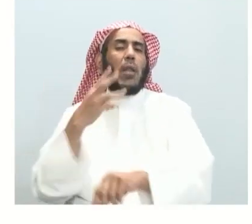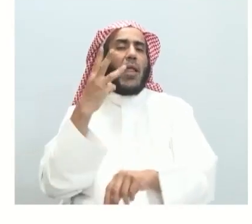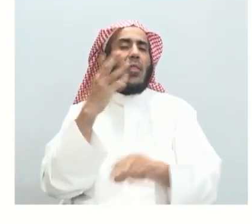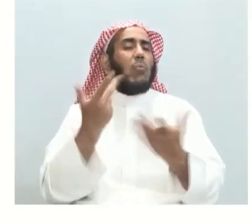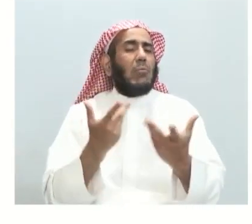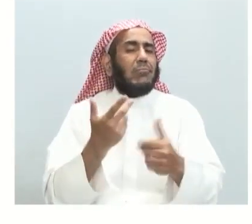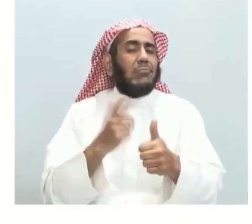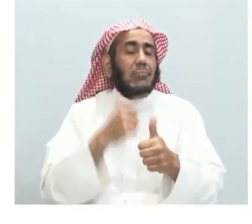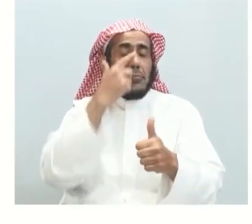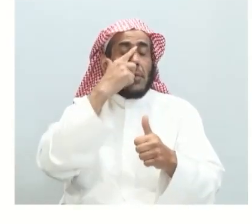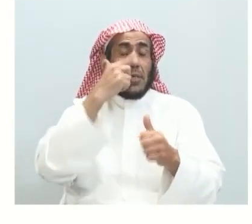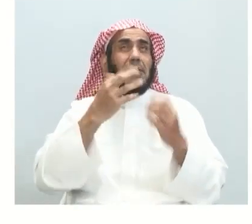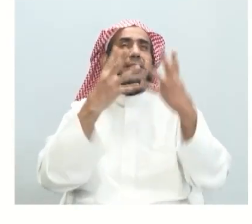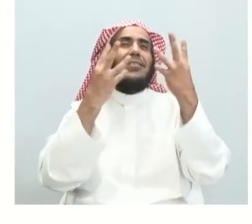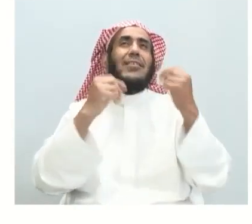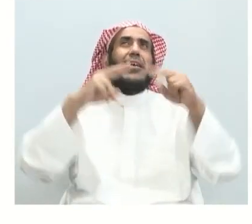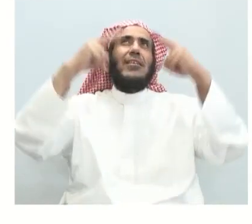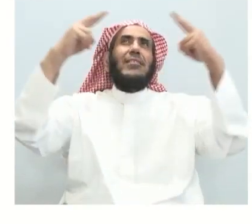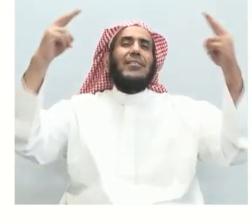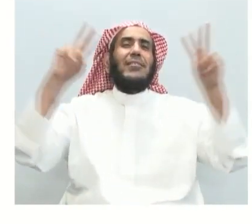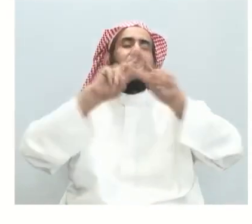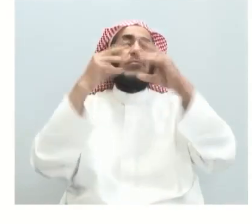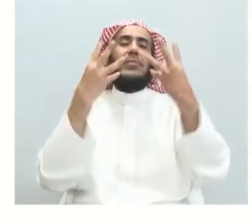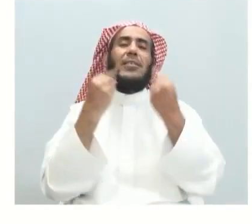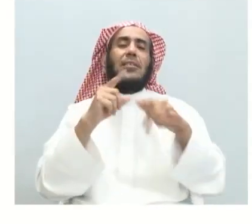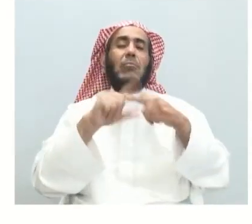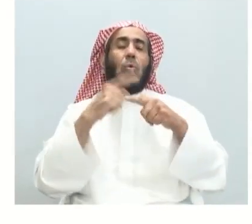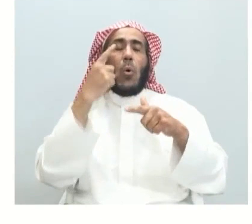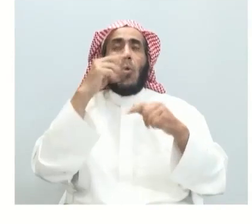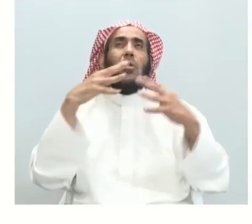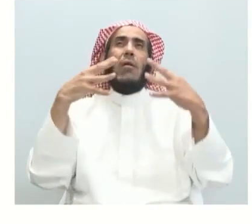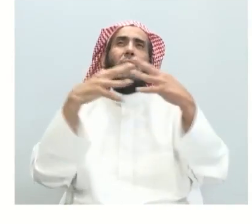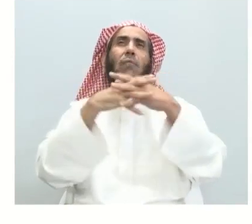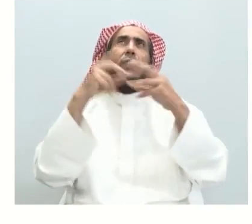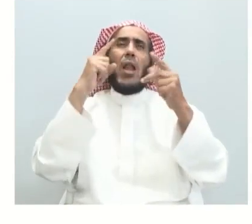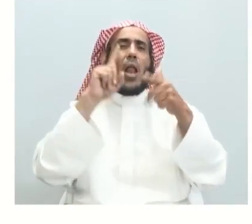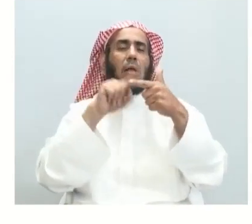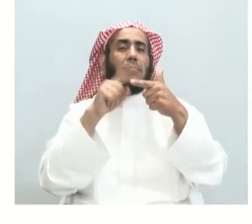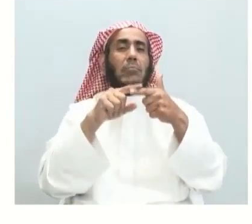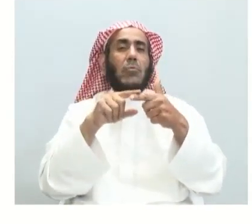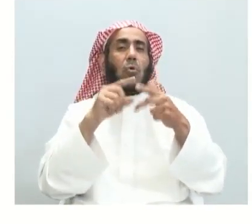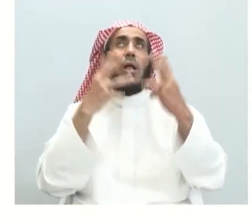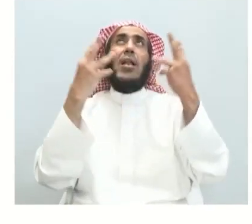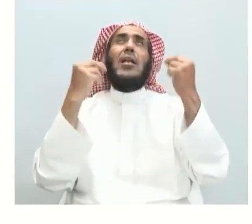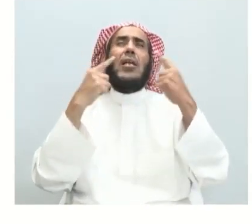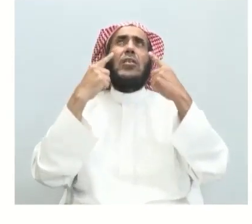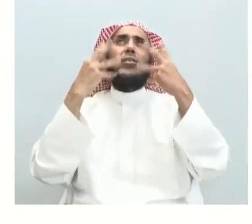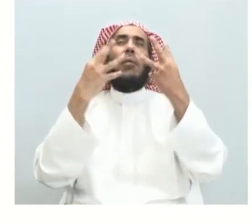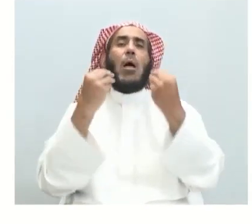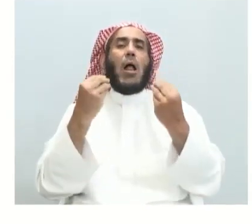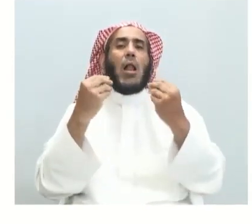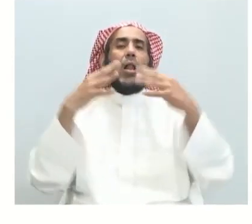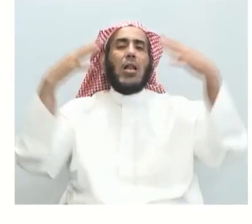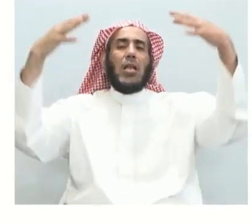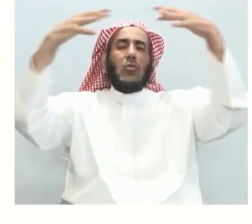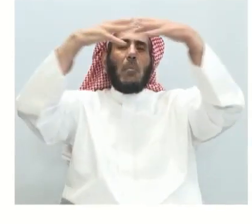الثلاث زينه للسماء فهي زينه للسماء وانت ترى في الليل وذلك الجمال الذي يكسو